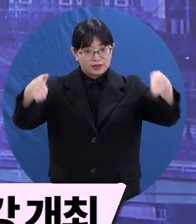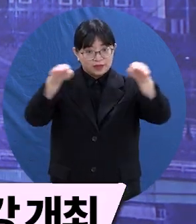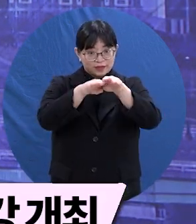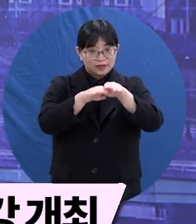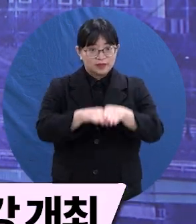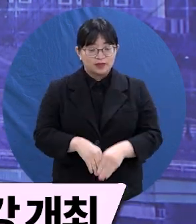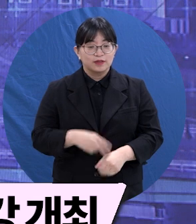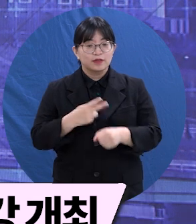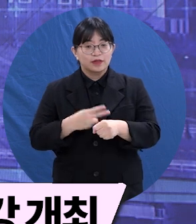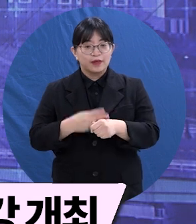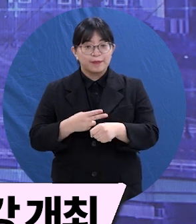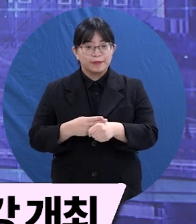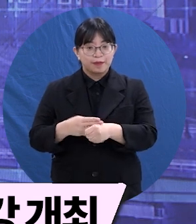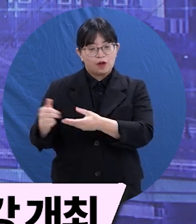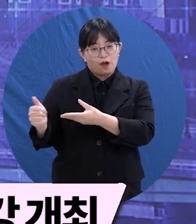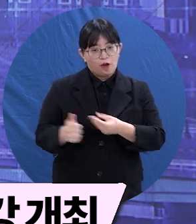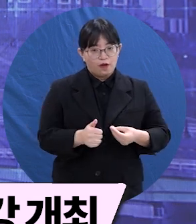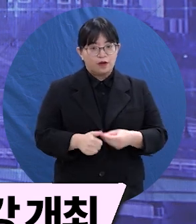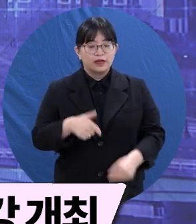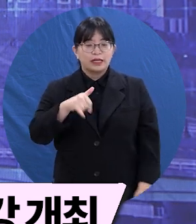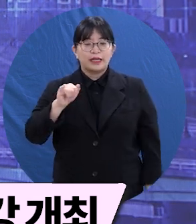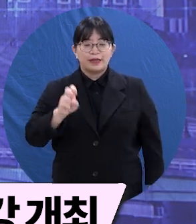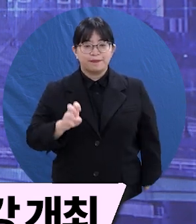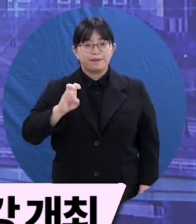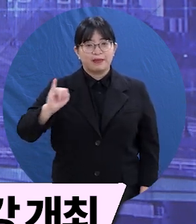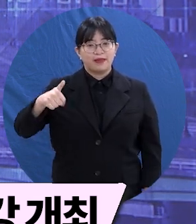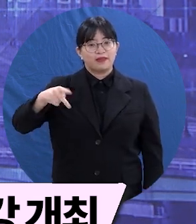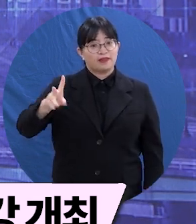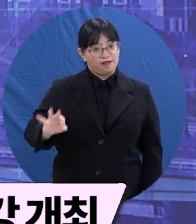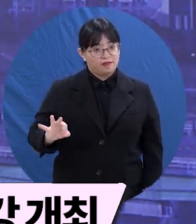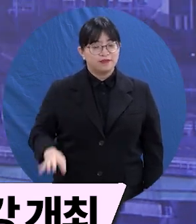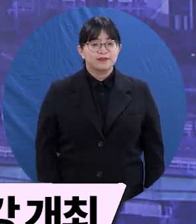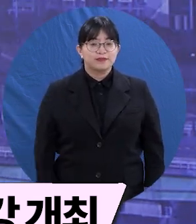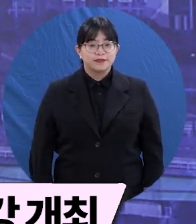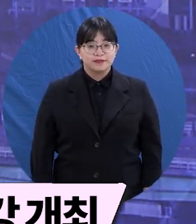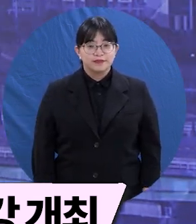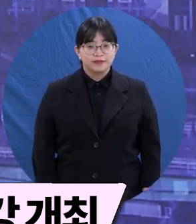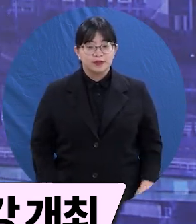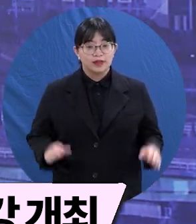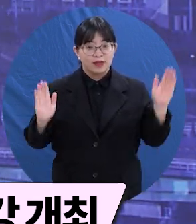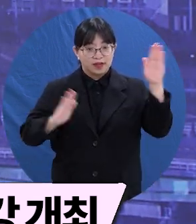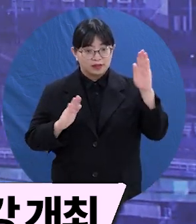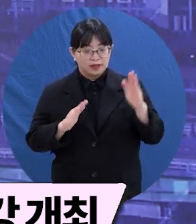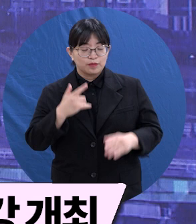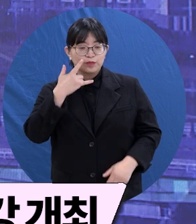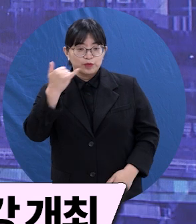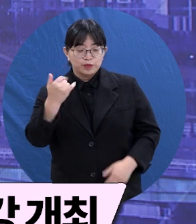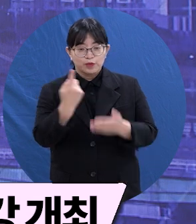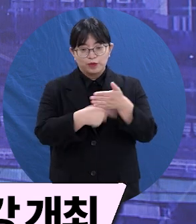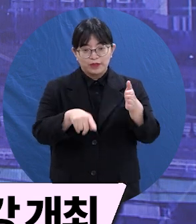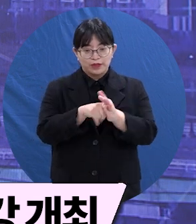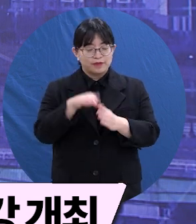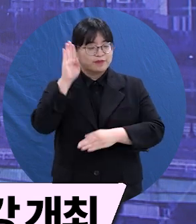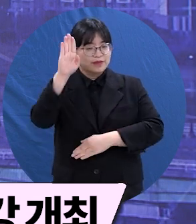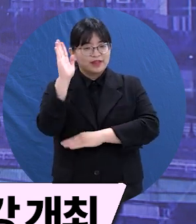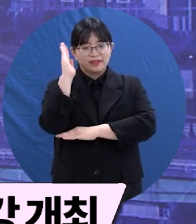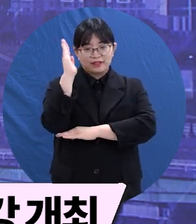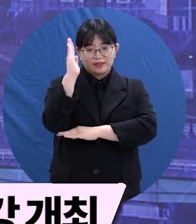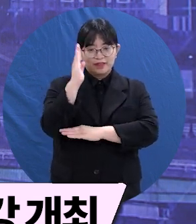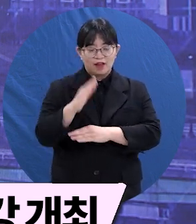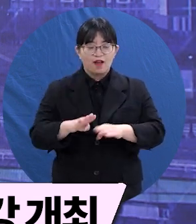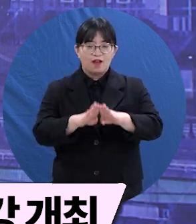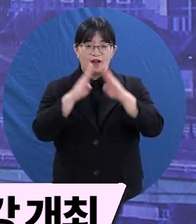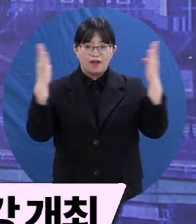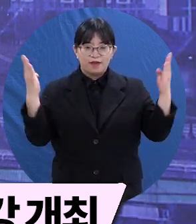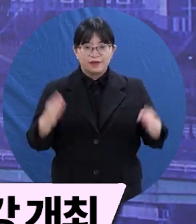24일 문화예술회관 대공연장에서 김미경 강사를 초청해 학생과 학부모들을 위한 진로진학특강을